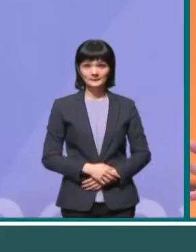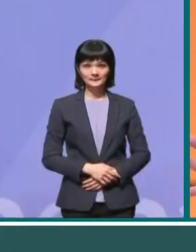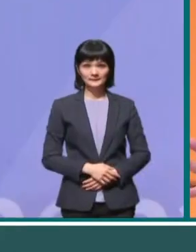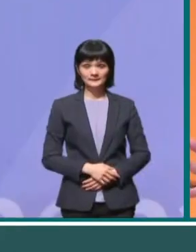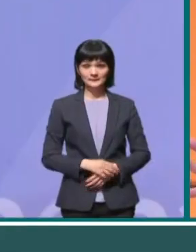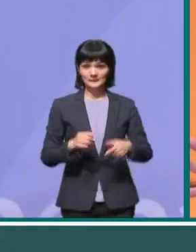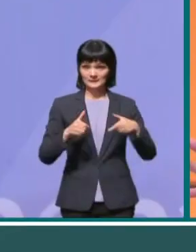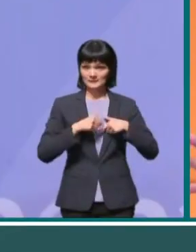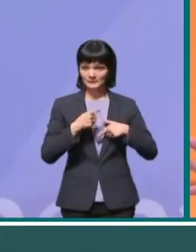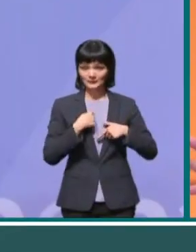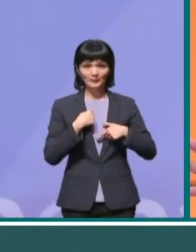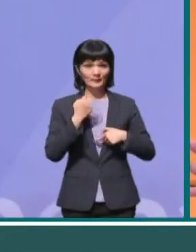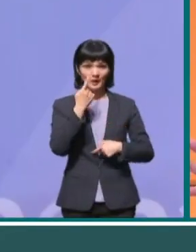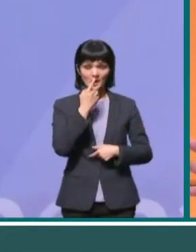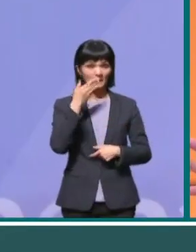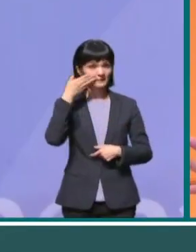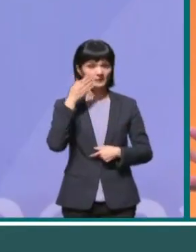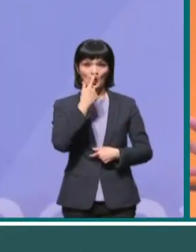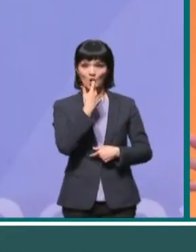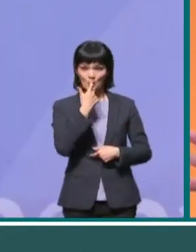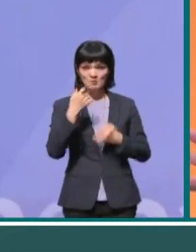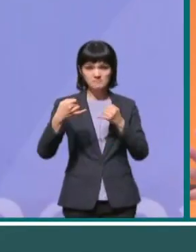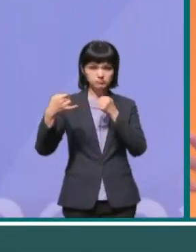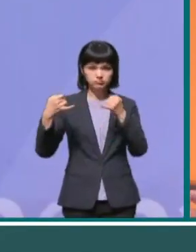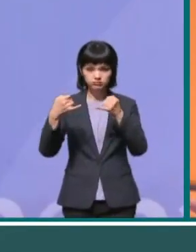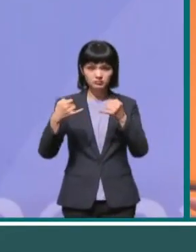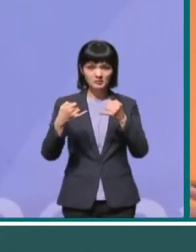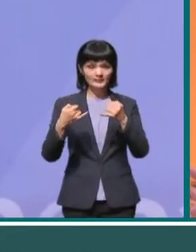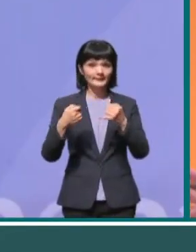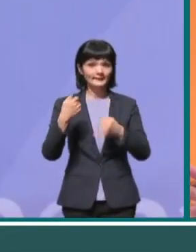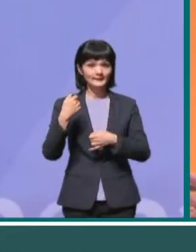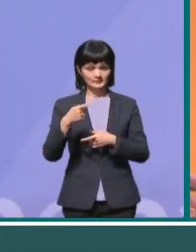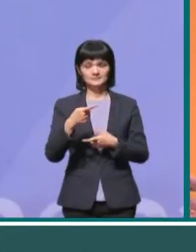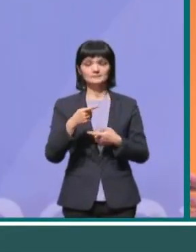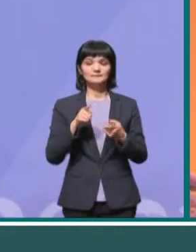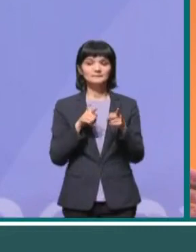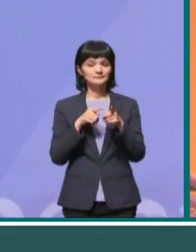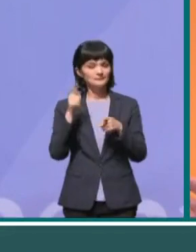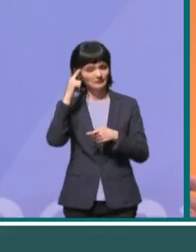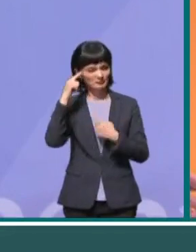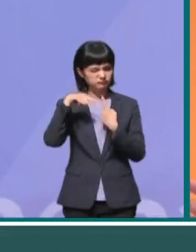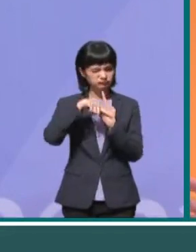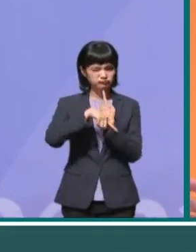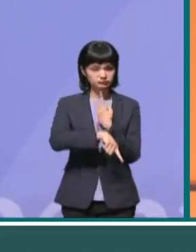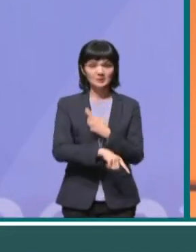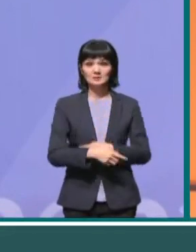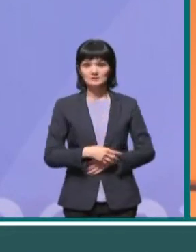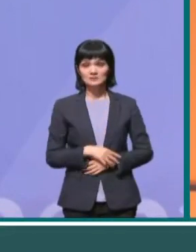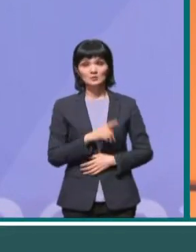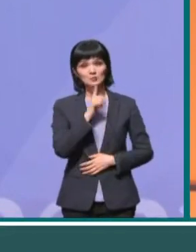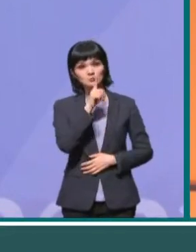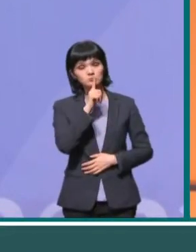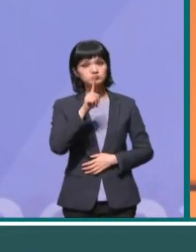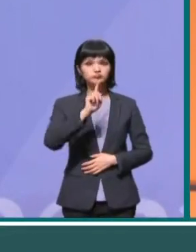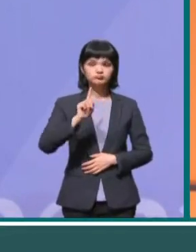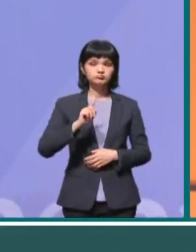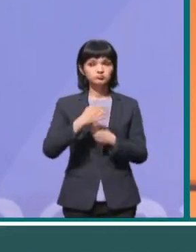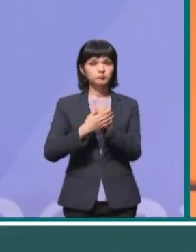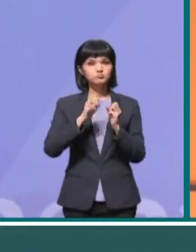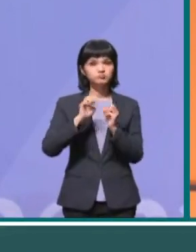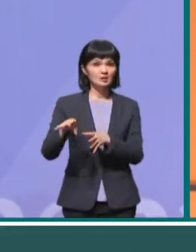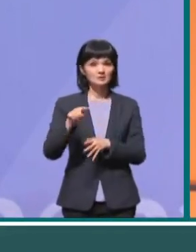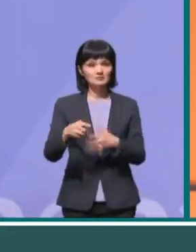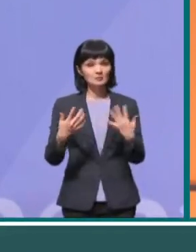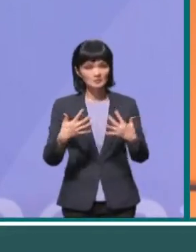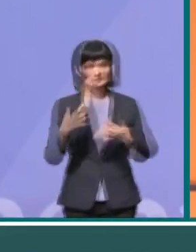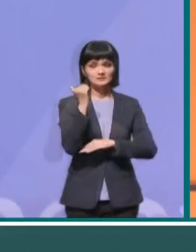的一个状况底下，哎，确实黄珊珊在辩论上的表现没有达到大家的预期的气势。因为我们这专业的辩论呢，